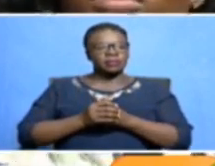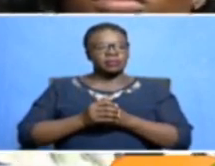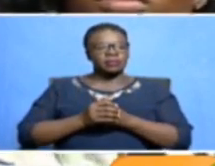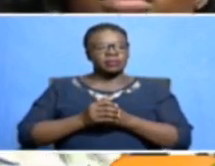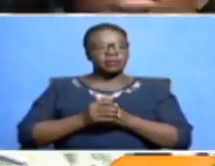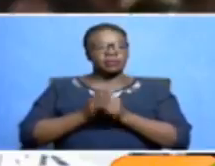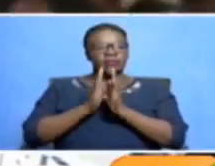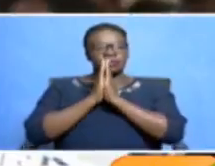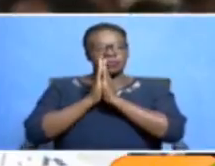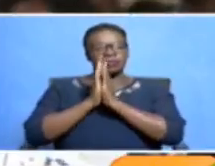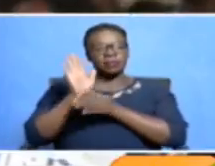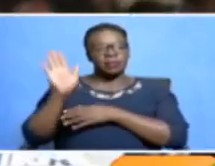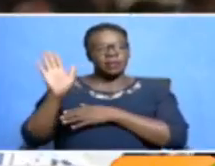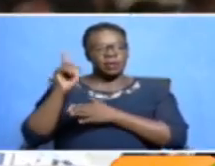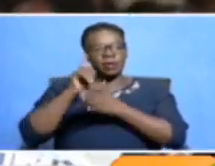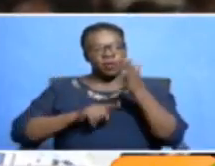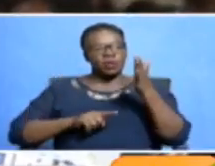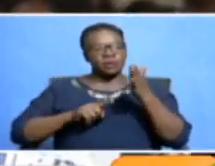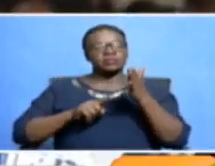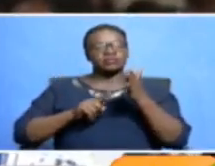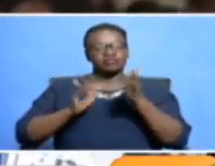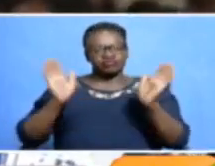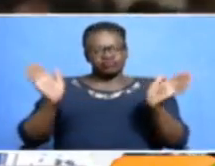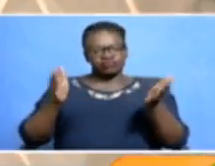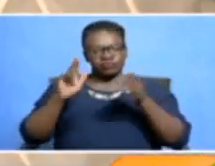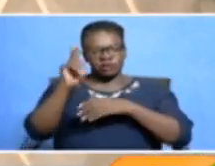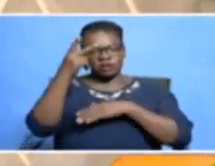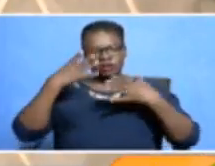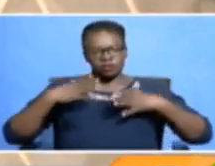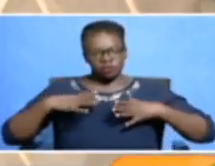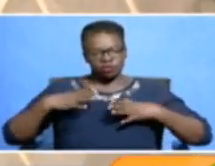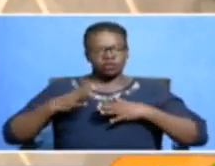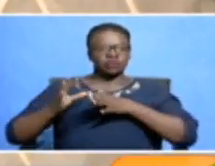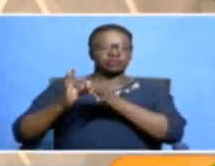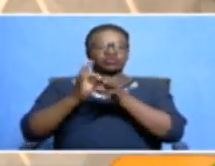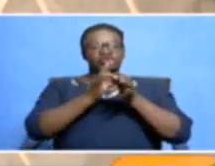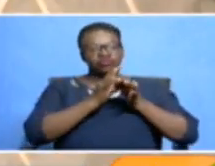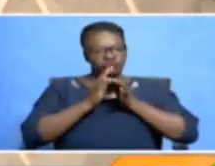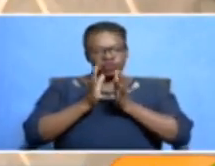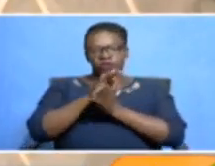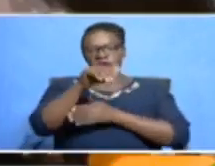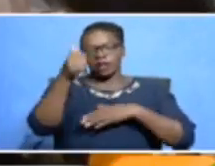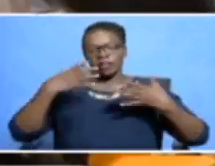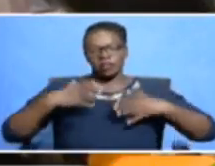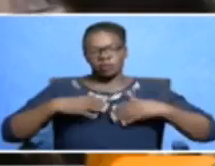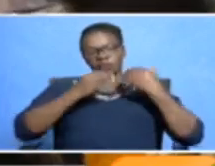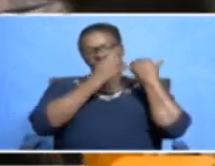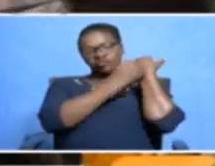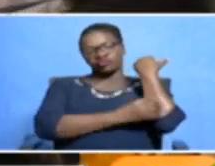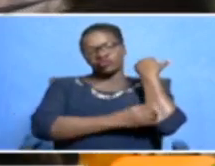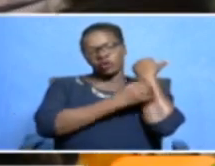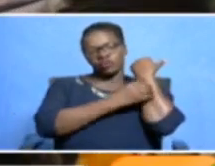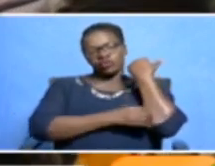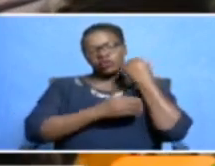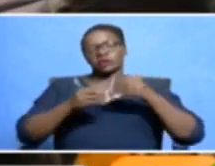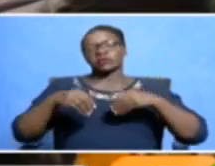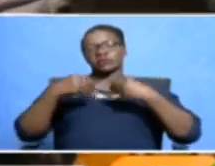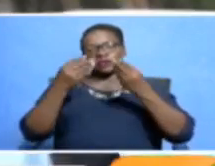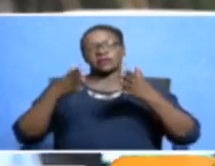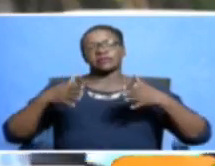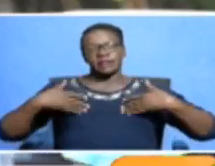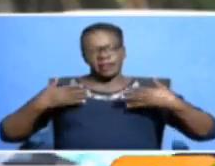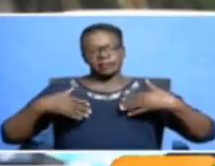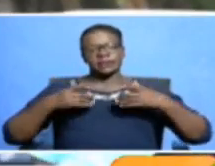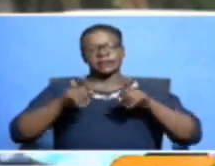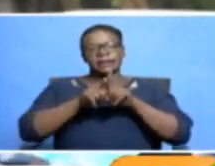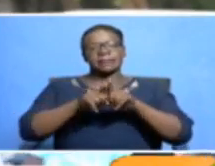Ombi lao kuu likiwa kuhimiza Wakenya kujumuika na wale ambao hawakubarikiwa ili kuwapa furaha.